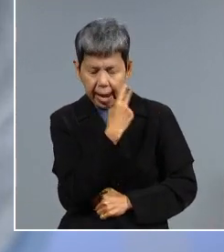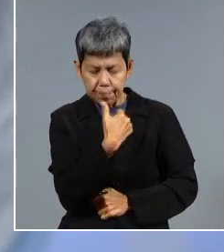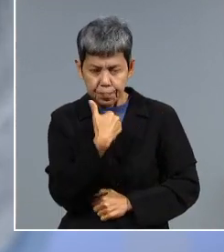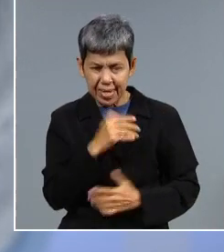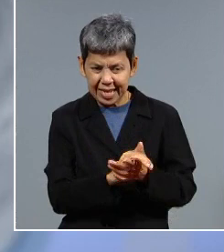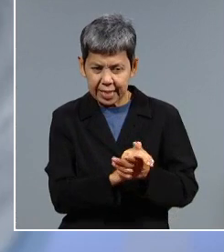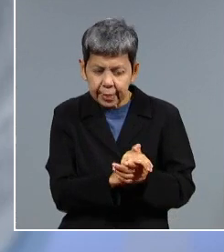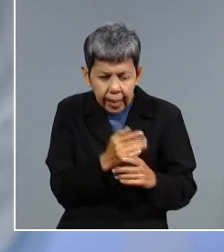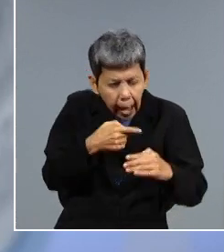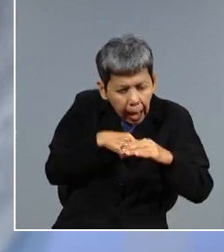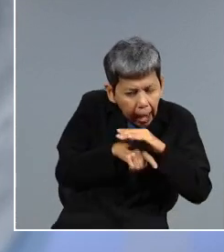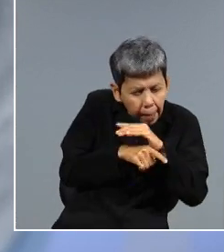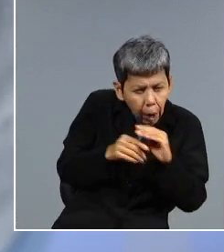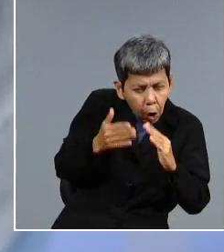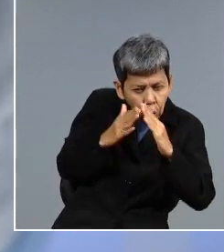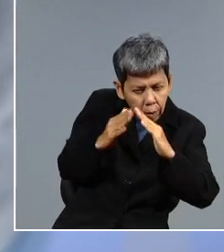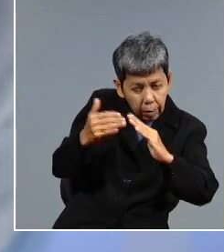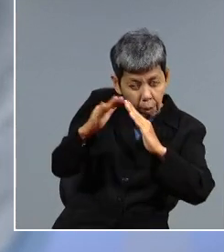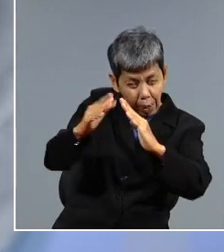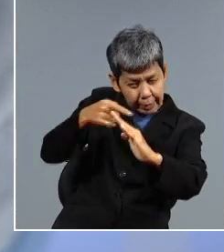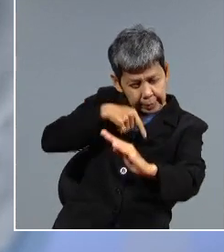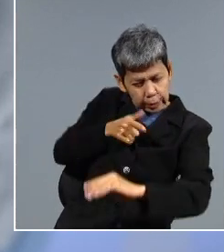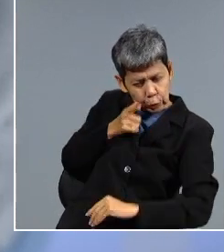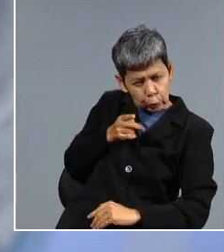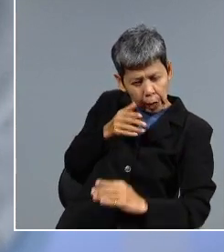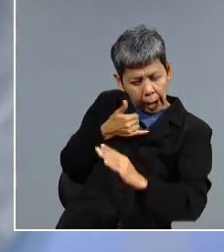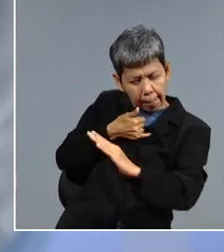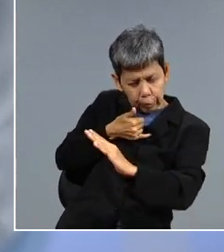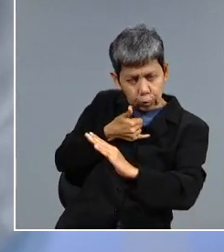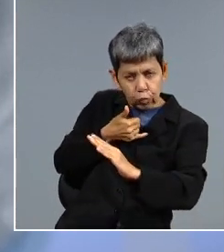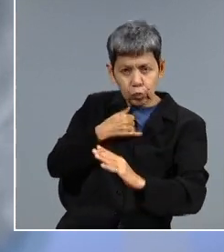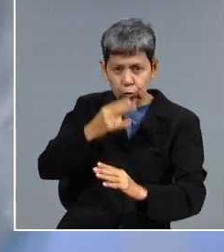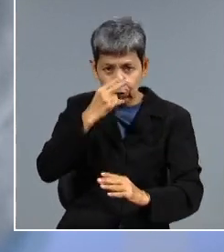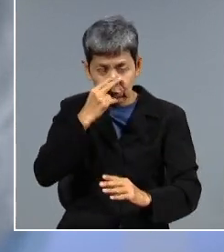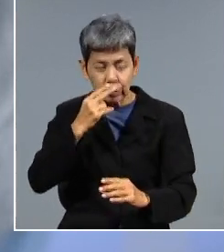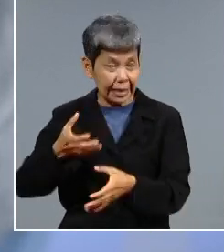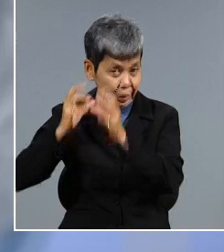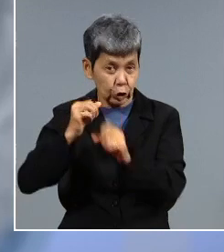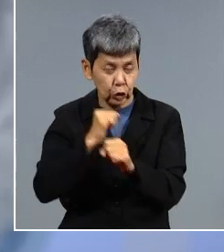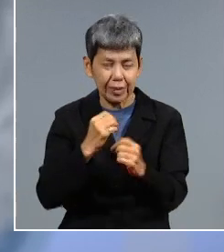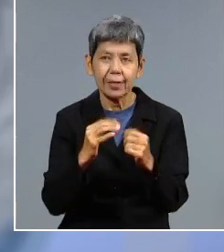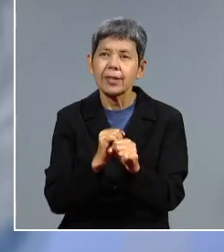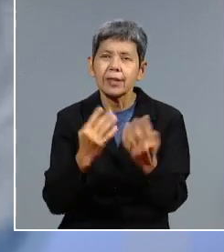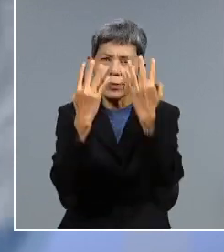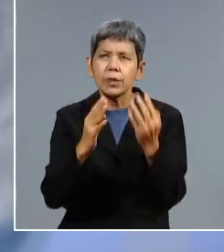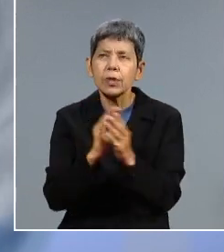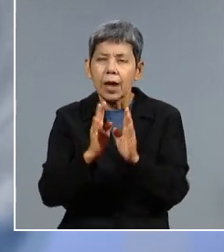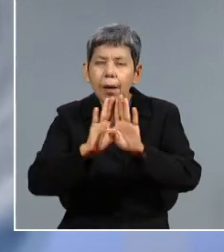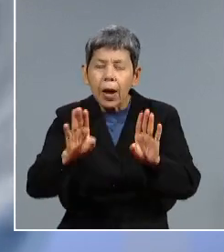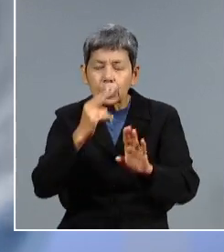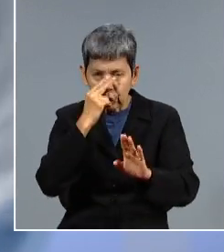ว่าไปดักซุ่มอยู่ด้านนอกเมื่อกี้นี้เรามีภาพอยู่นะฮะอ่าเดี๋ยวลองขอดูภาพนี้เป็นลูกลงที่ห้องหน้าต่าง